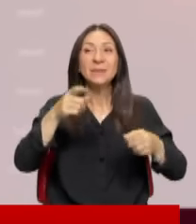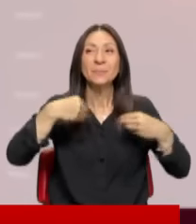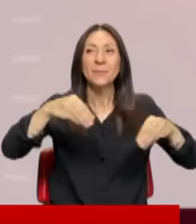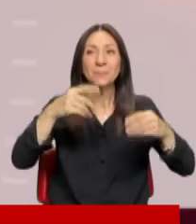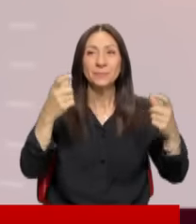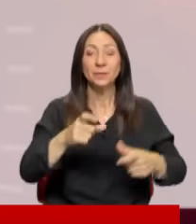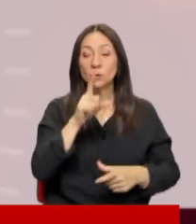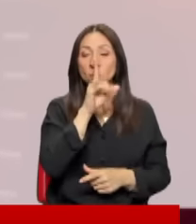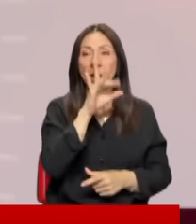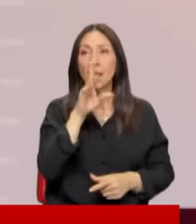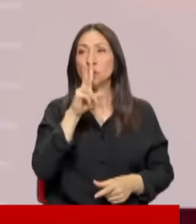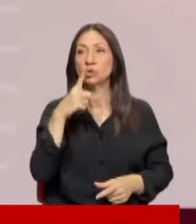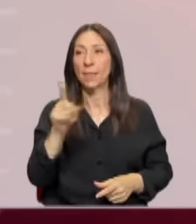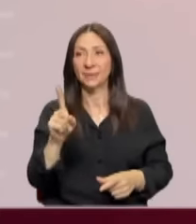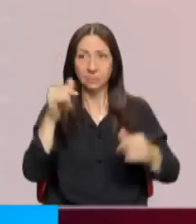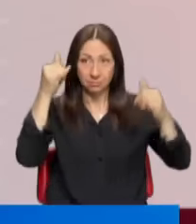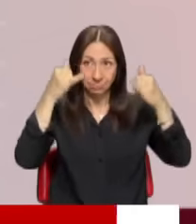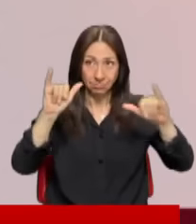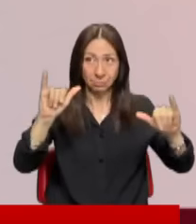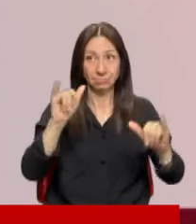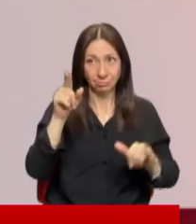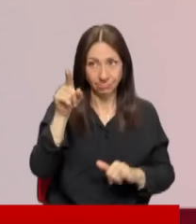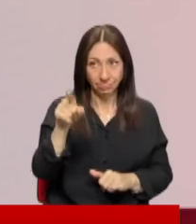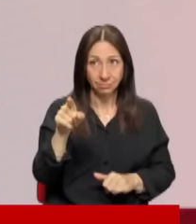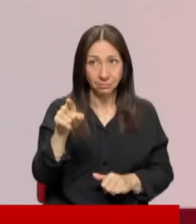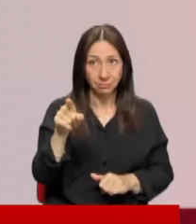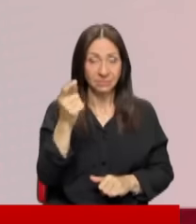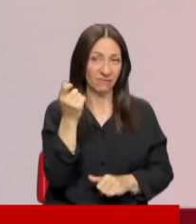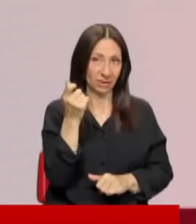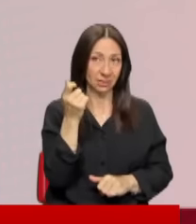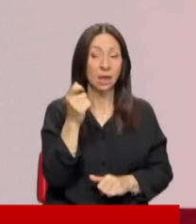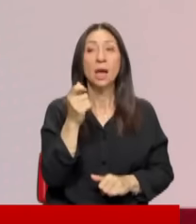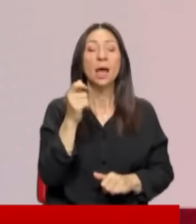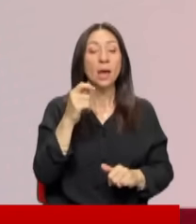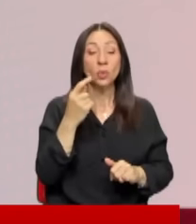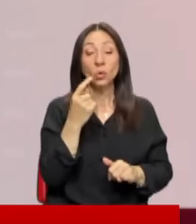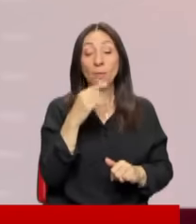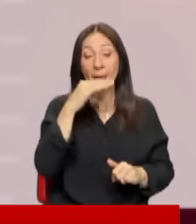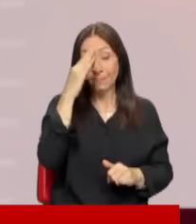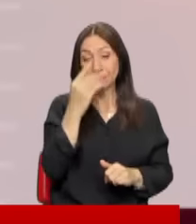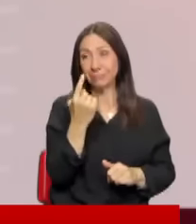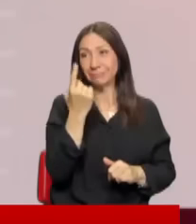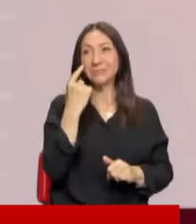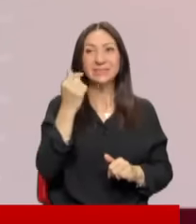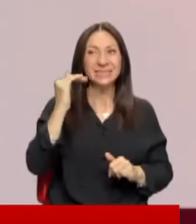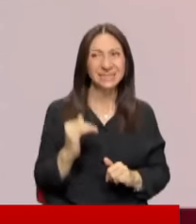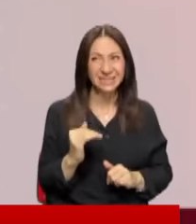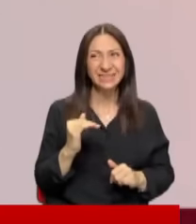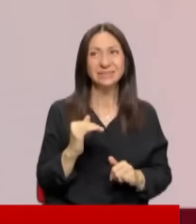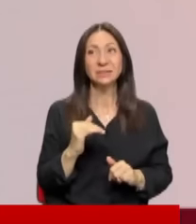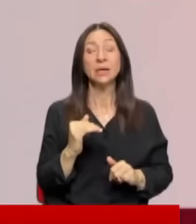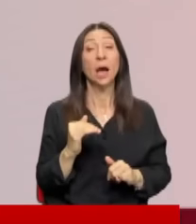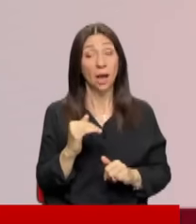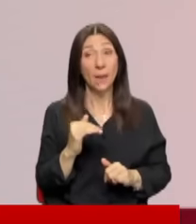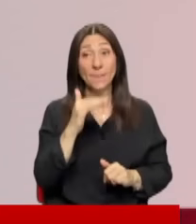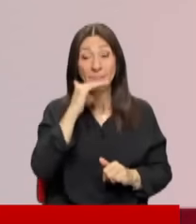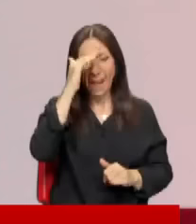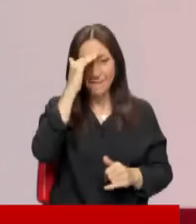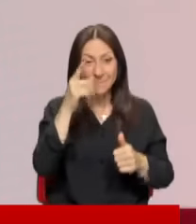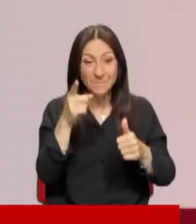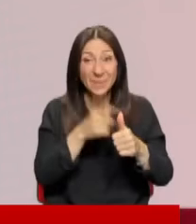gün 150 ile 250 bin lira arasındaydı büyükbaş kurbanlıkların fiyatları. Arife günü bile indirim oranını düşük tutmuştu satıcılar. Bayramın